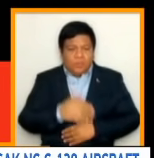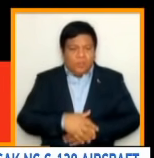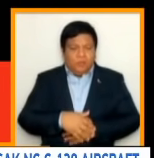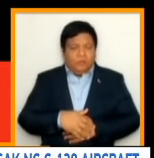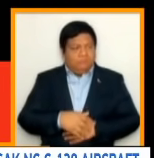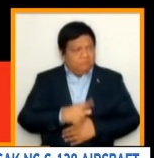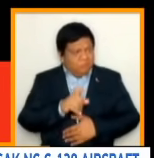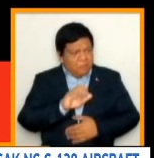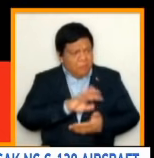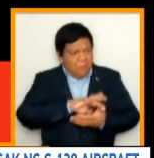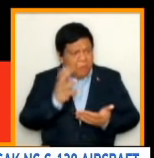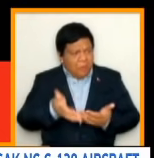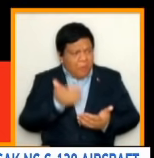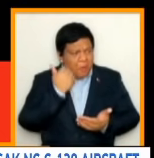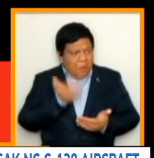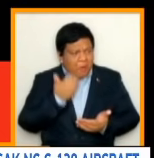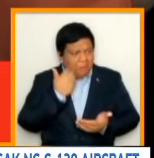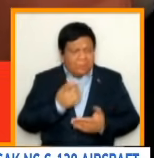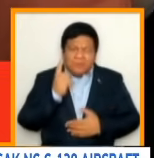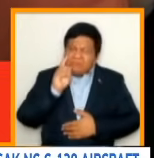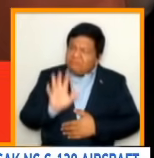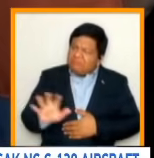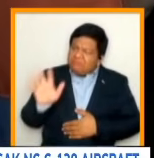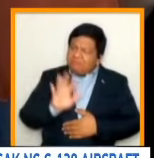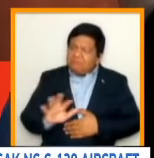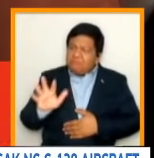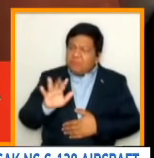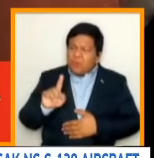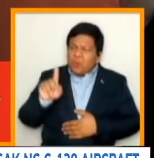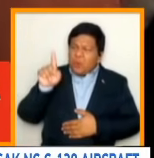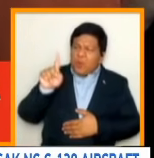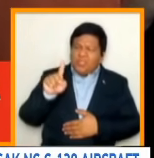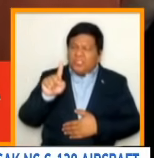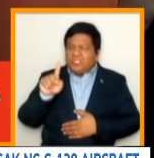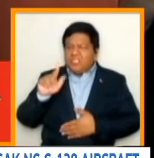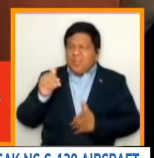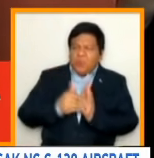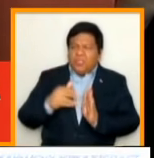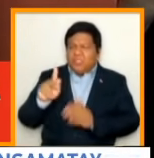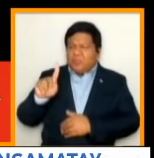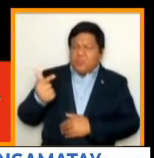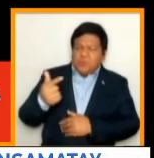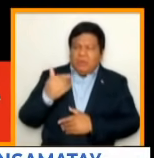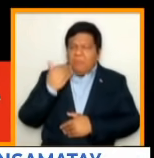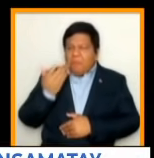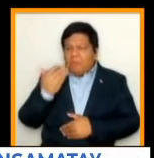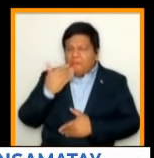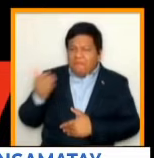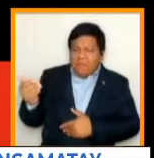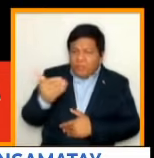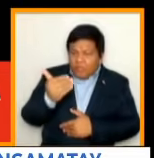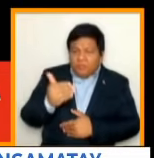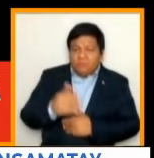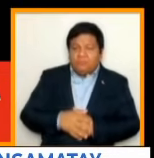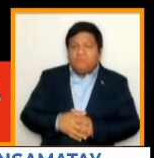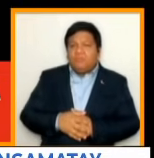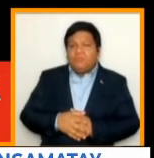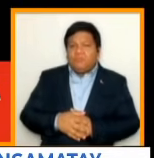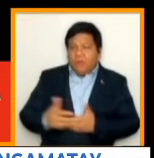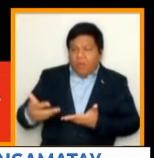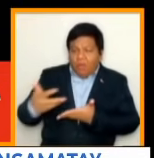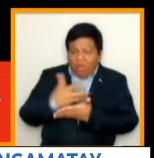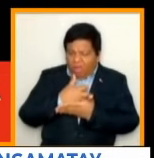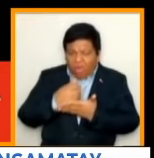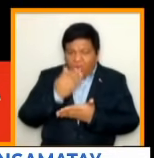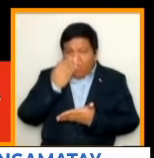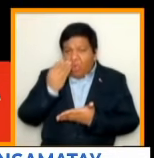Minsan po, siguro mahigit mga isang tinulada, ganyan, ang namamatay na isda. Wala na pong kalahati ang nakukuha namin. Katulad ng